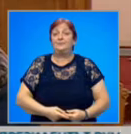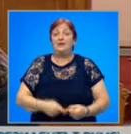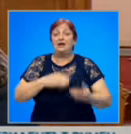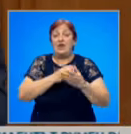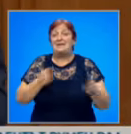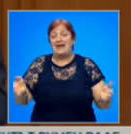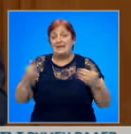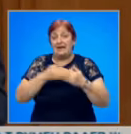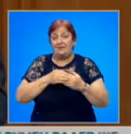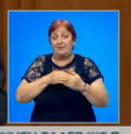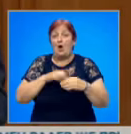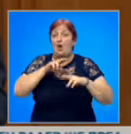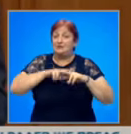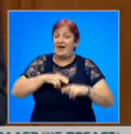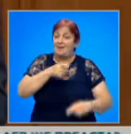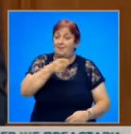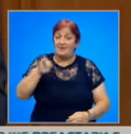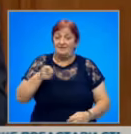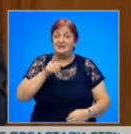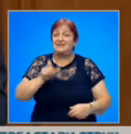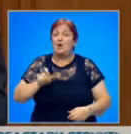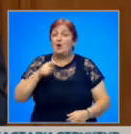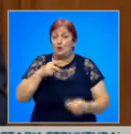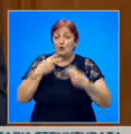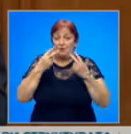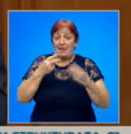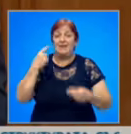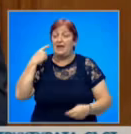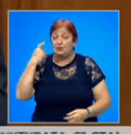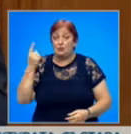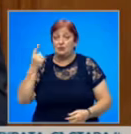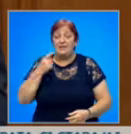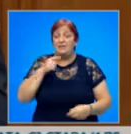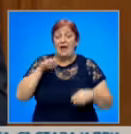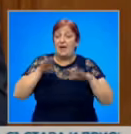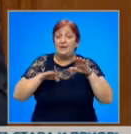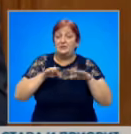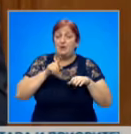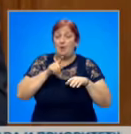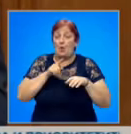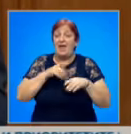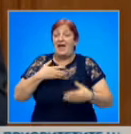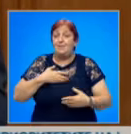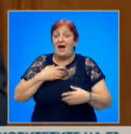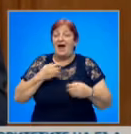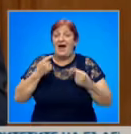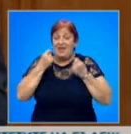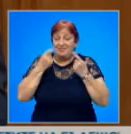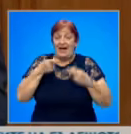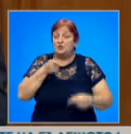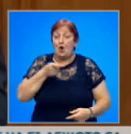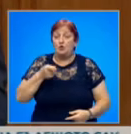чрез закриване. Оставям на вас и на хората, които ни гледат и слушат, да преценят кой има интерес от това.